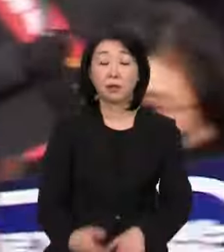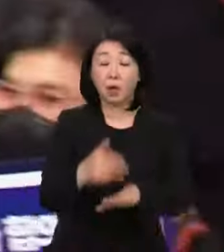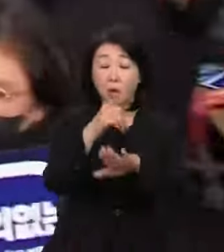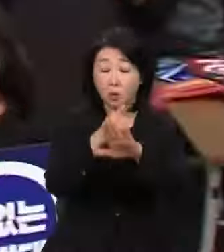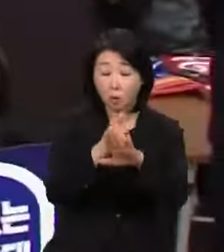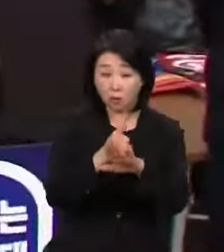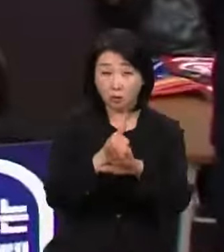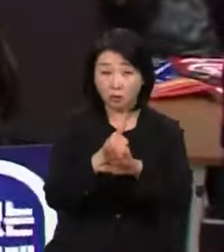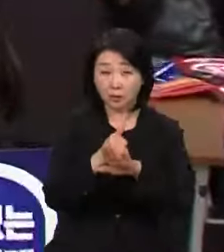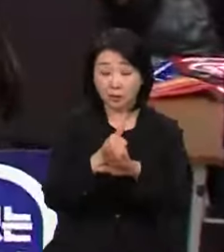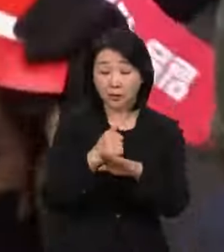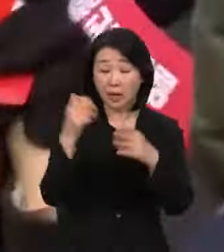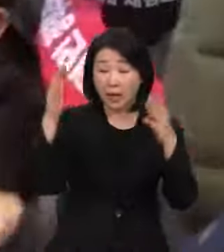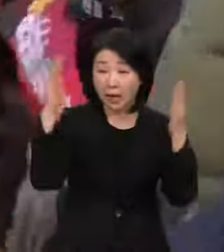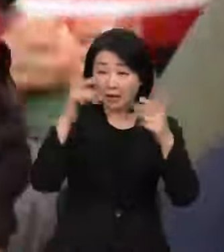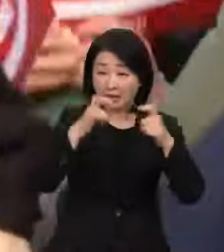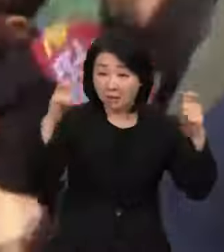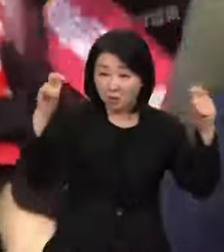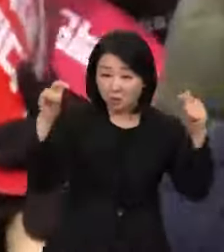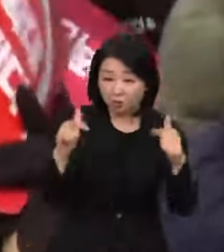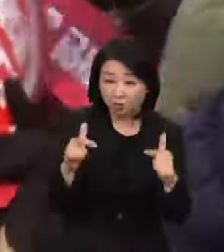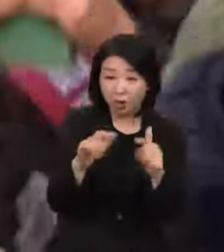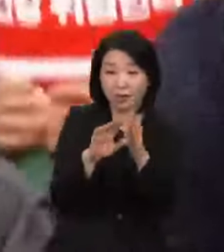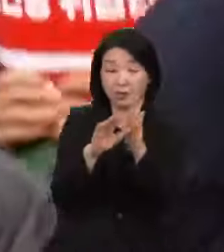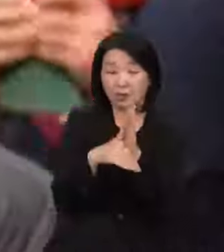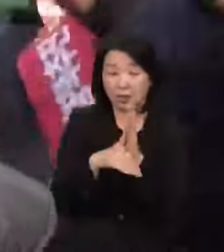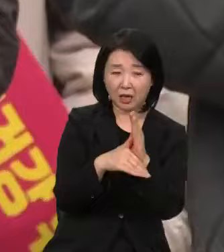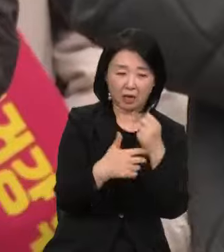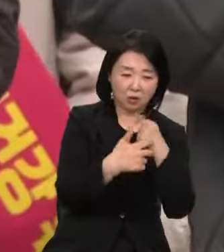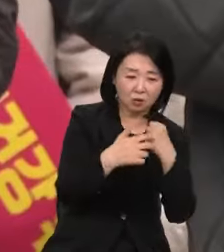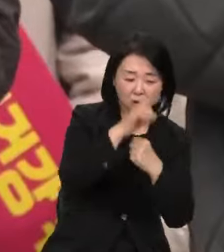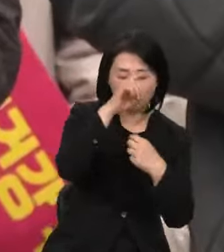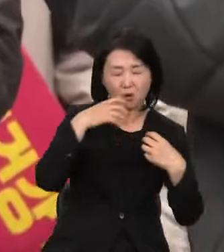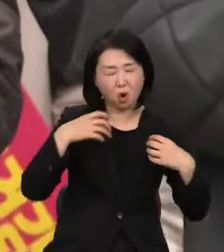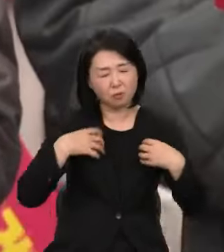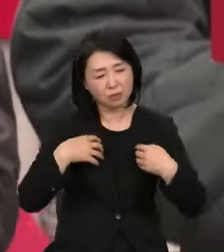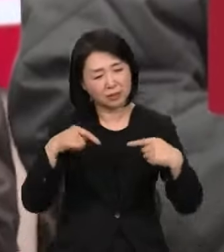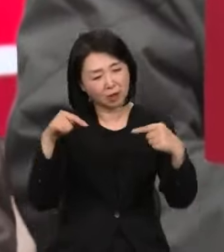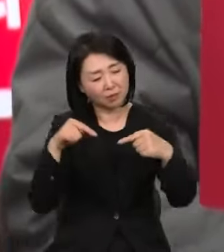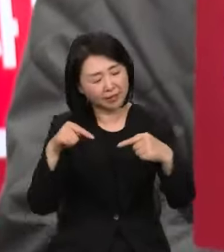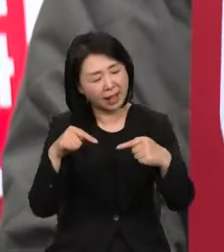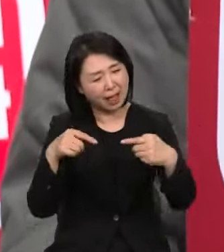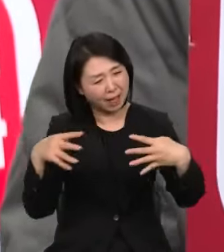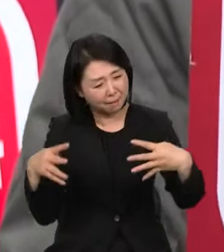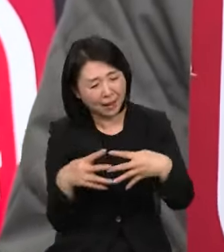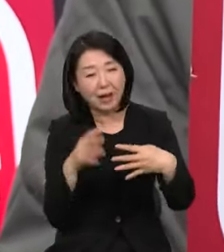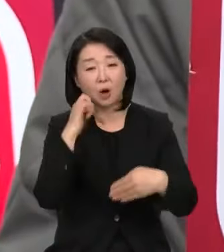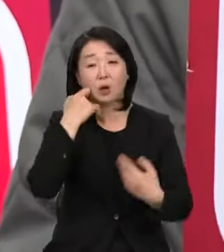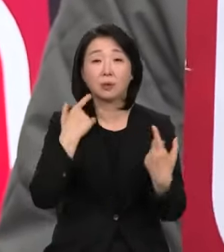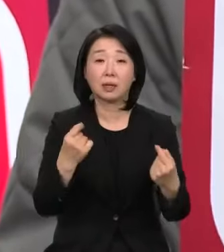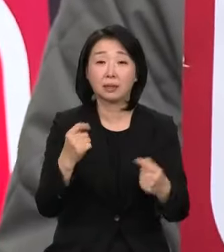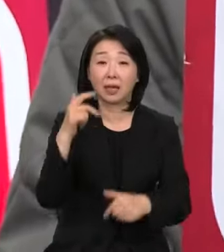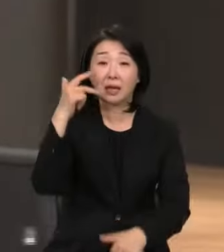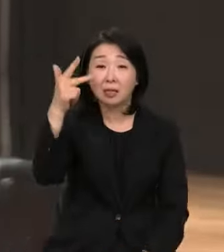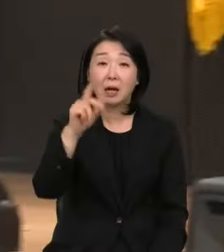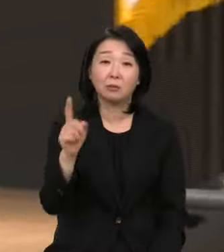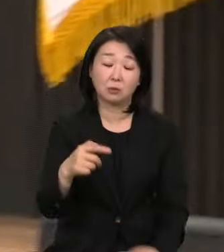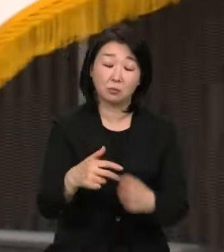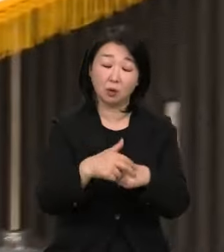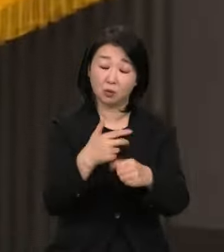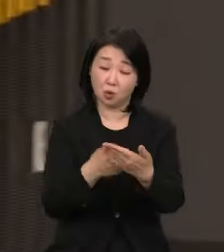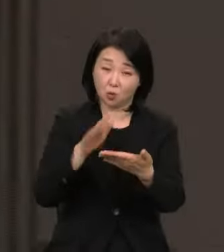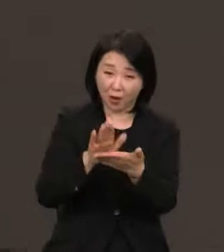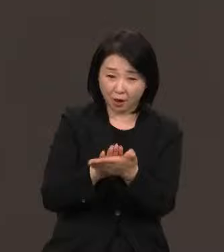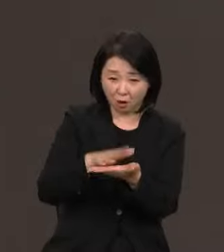의대 증원 규모가 줄어들더라도 정부와 의료계의 대화와 협상은 어려워 보입니다. 다음 주에는 당장 의료개혁